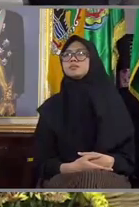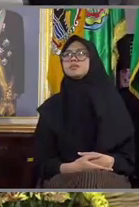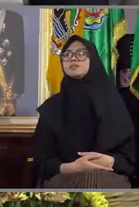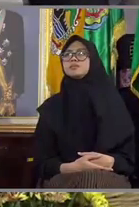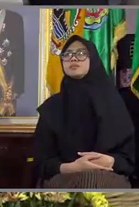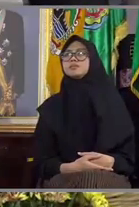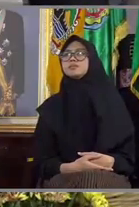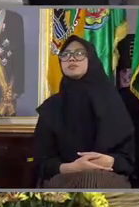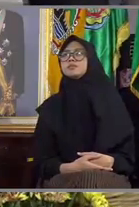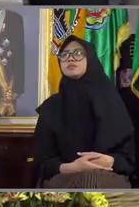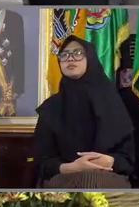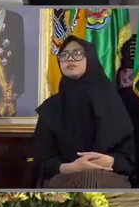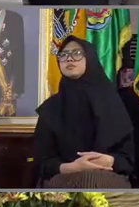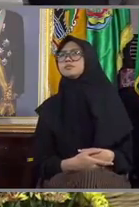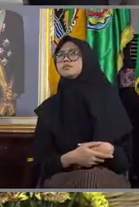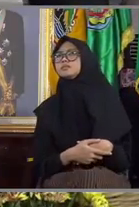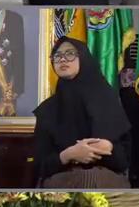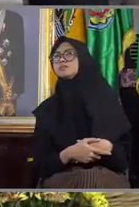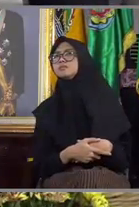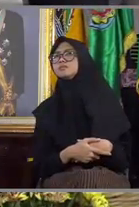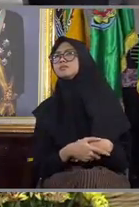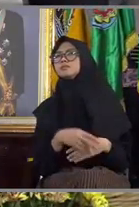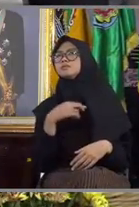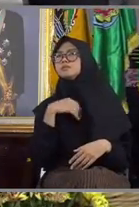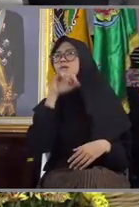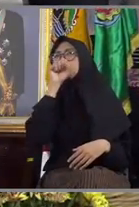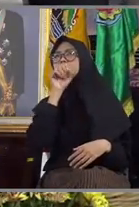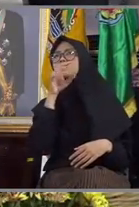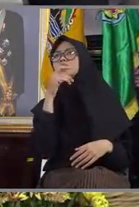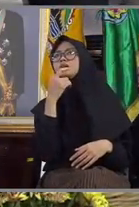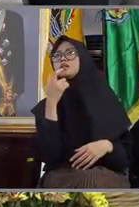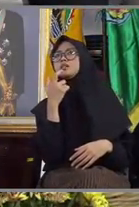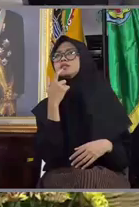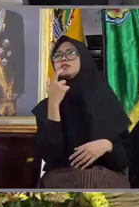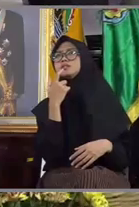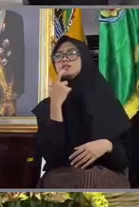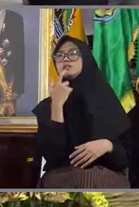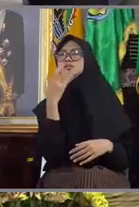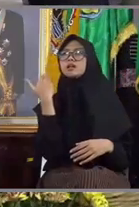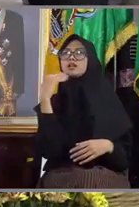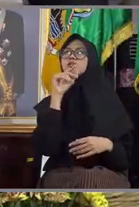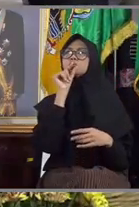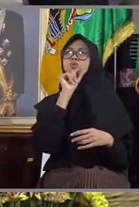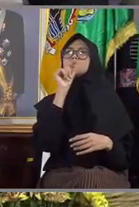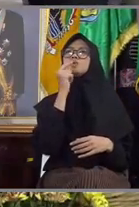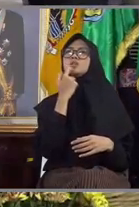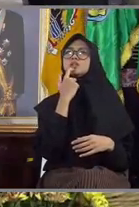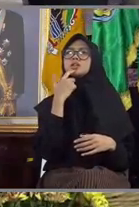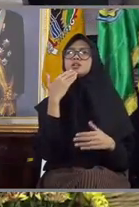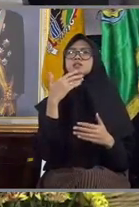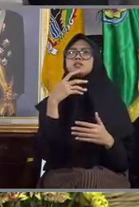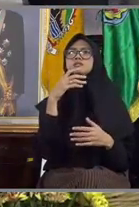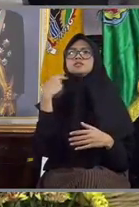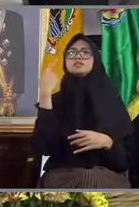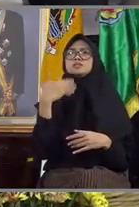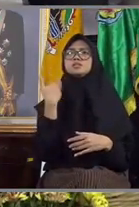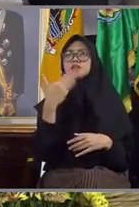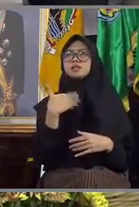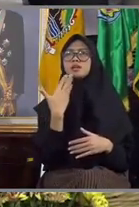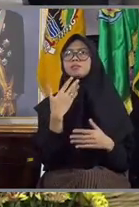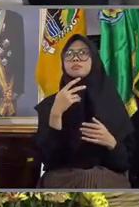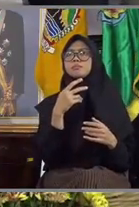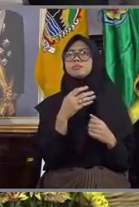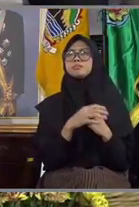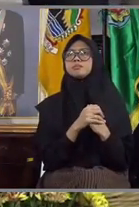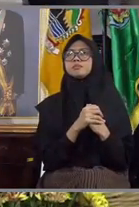Pak Gubernur. Oke, okay, ya. Saya ingin sampaikan bahwa seperti tadi disampaikan oleh pengusul bahwa dalam setiap perumusan